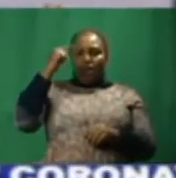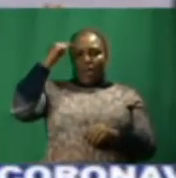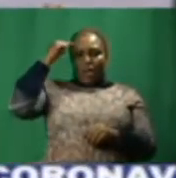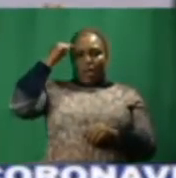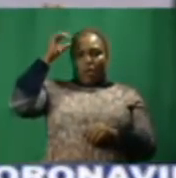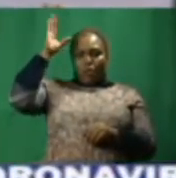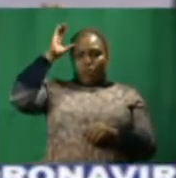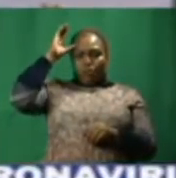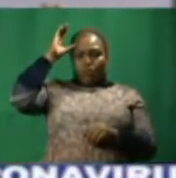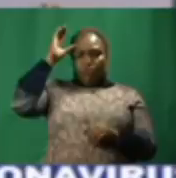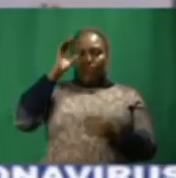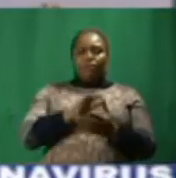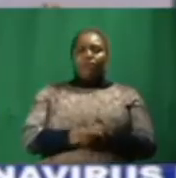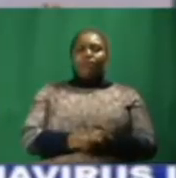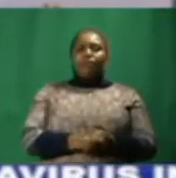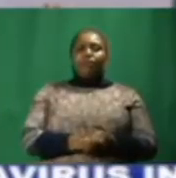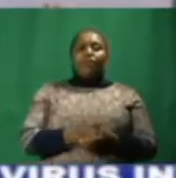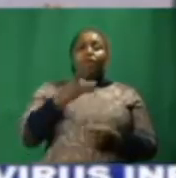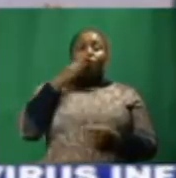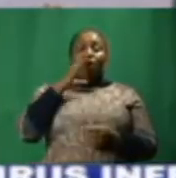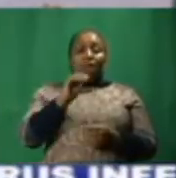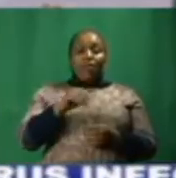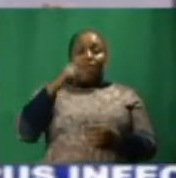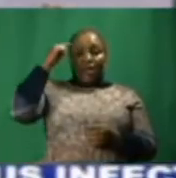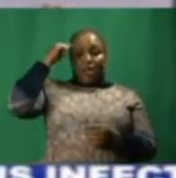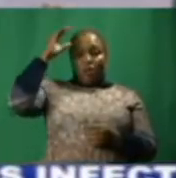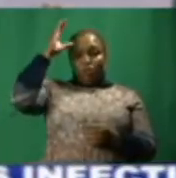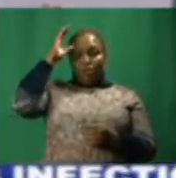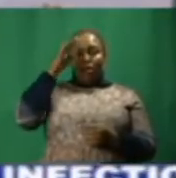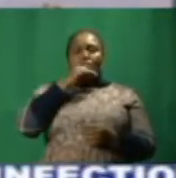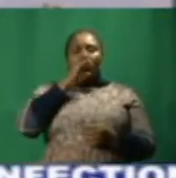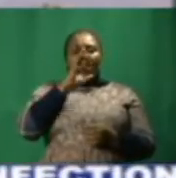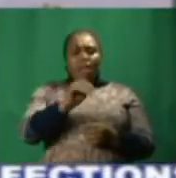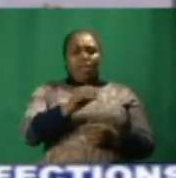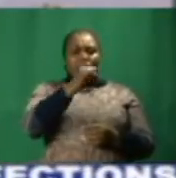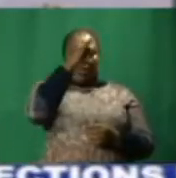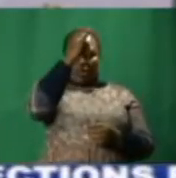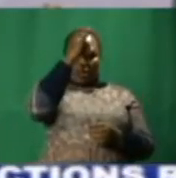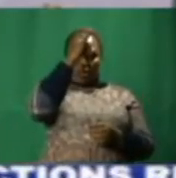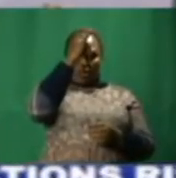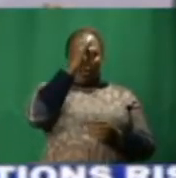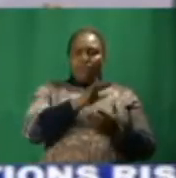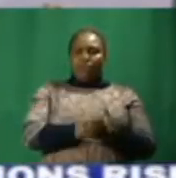lekhaliphile and naka nengcombo lekhaliphile unelikhono lelikhaliphile